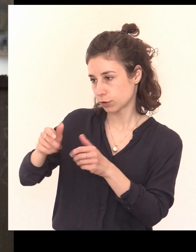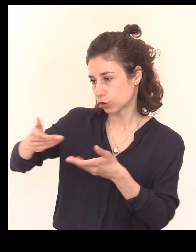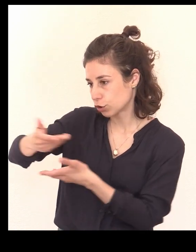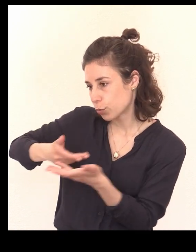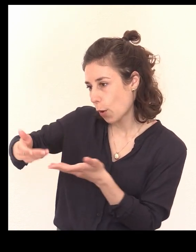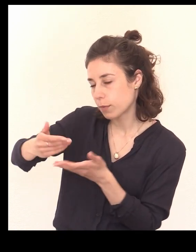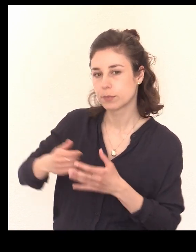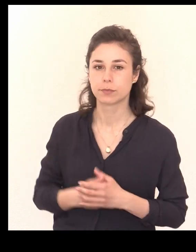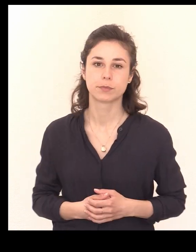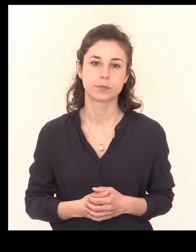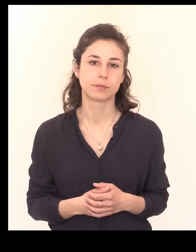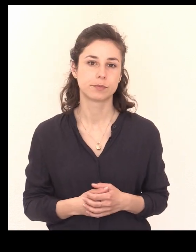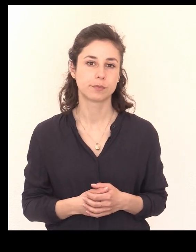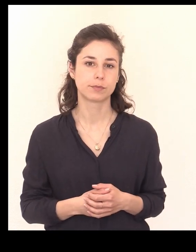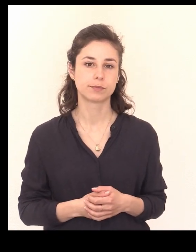gesprochen.